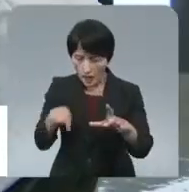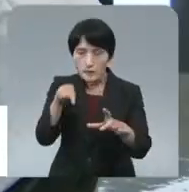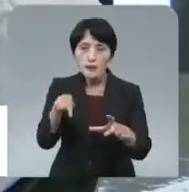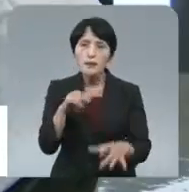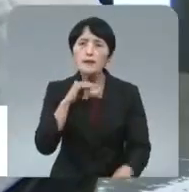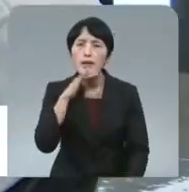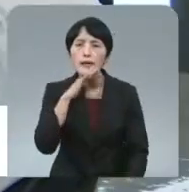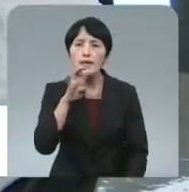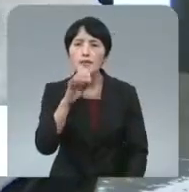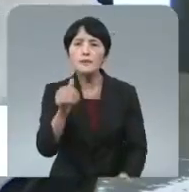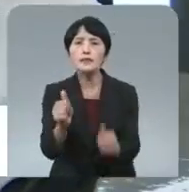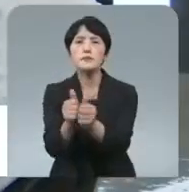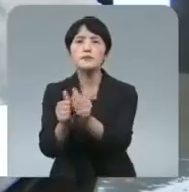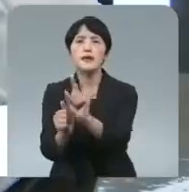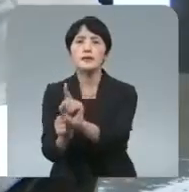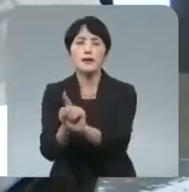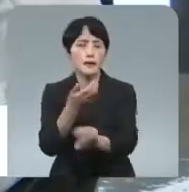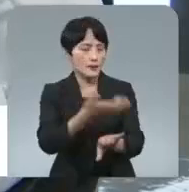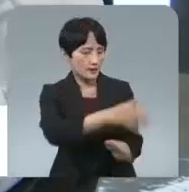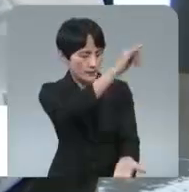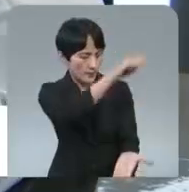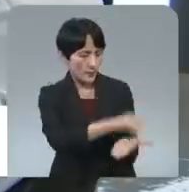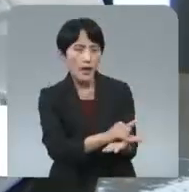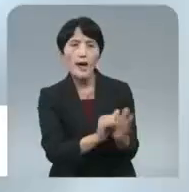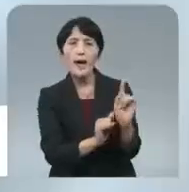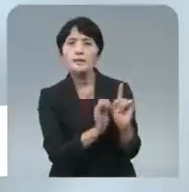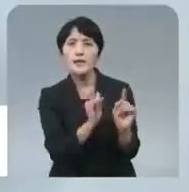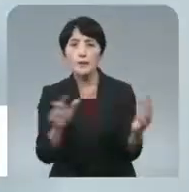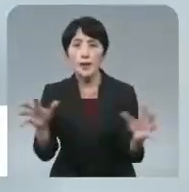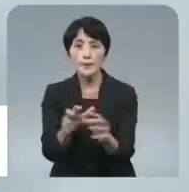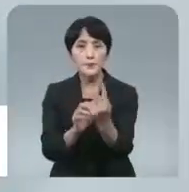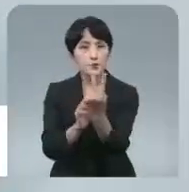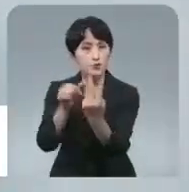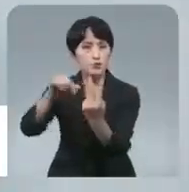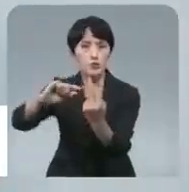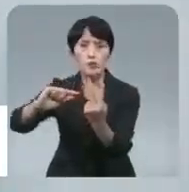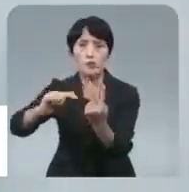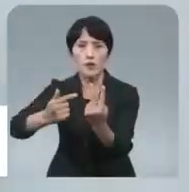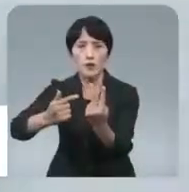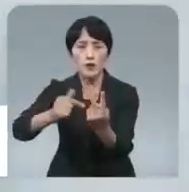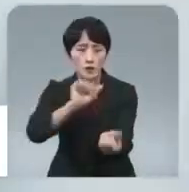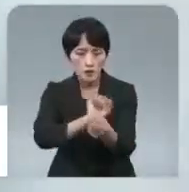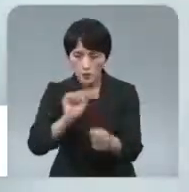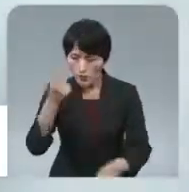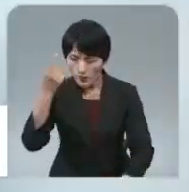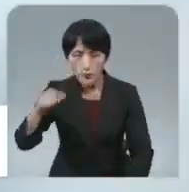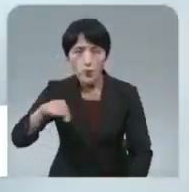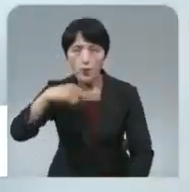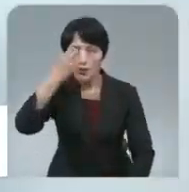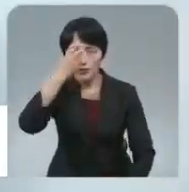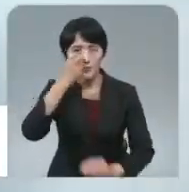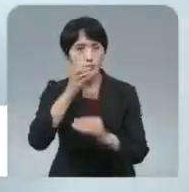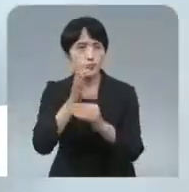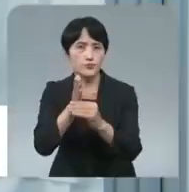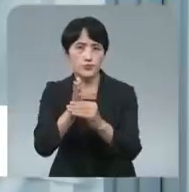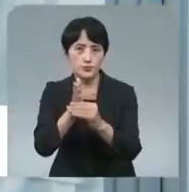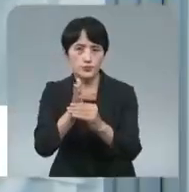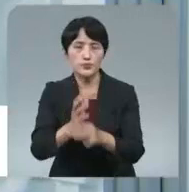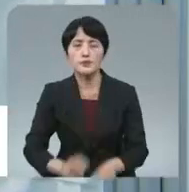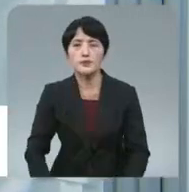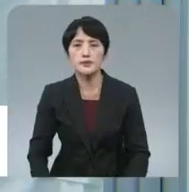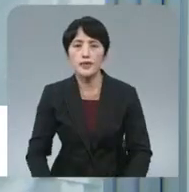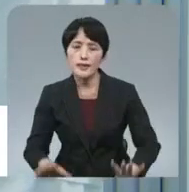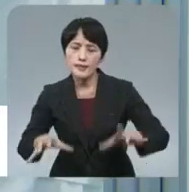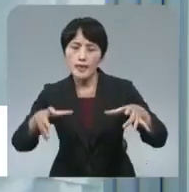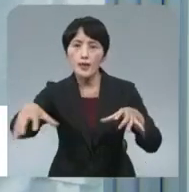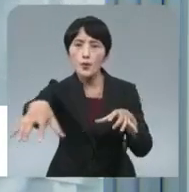của virus của viết 19 Trong đó một ca phát sinh trong cộng đồng là nam giới khoảng hơn 40 tuổi và một ca là người nhập cảnh từ